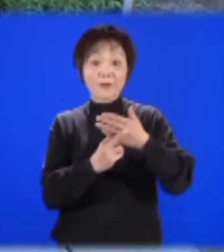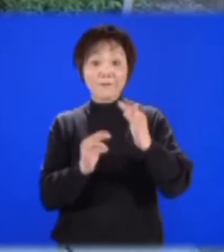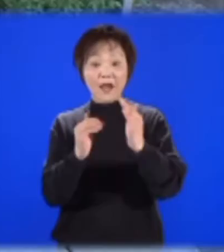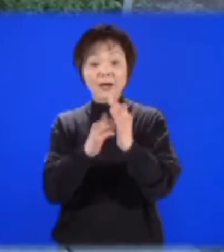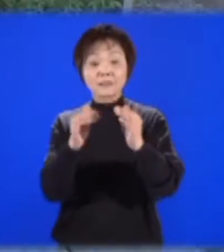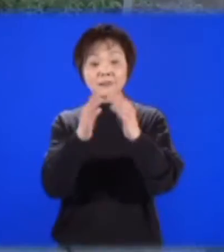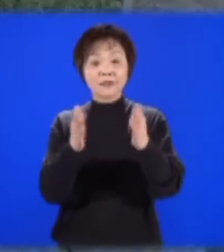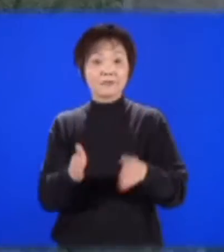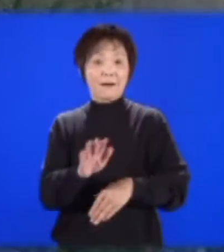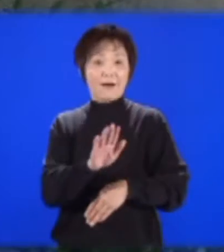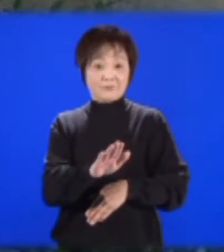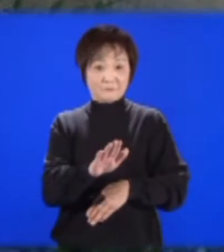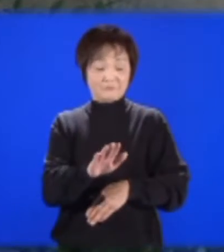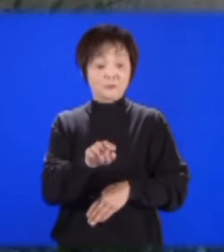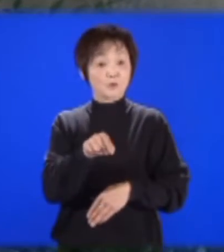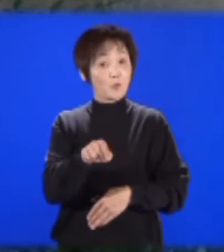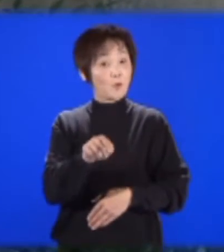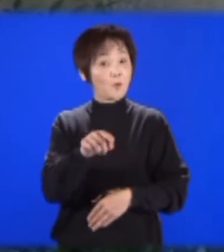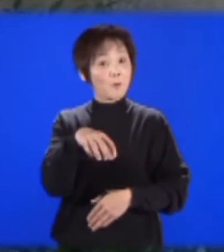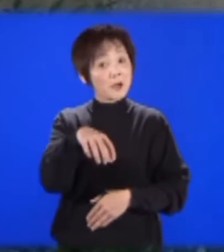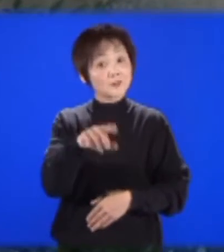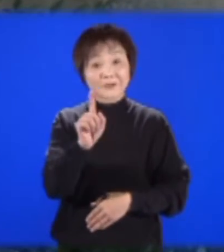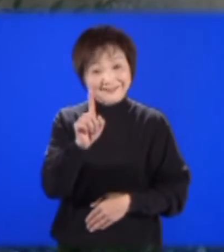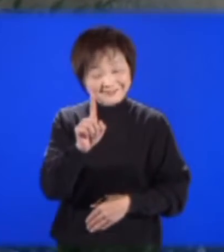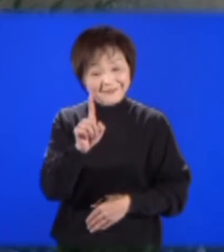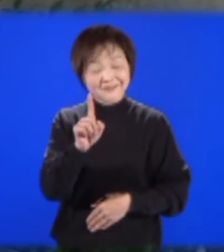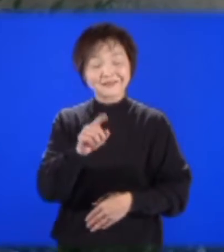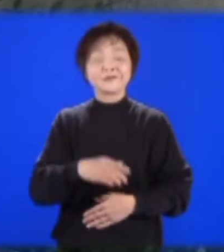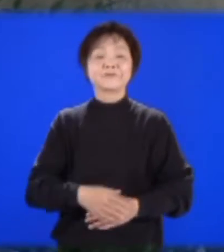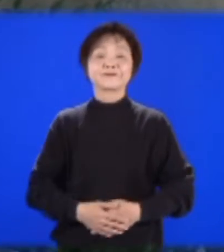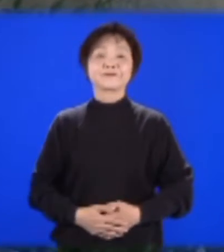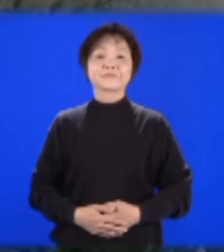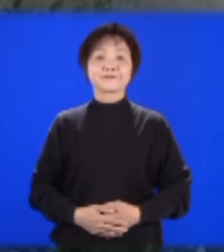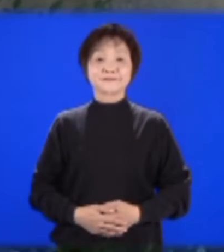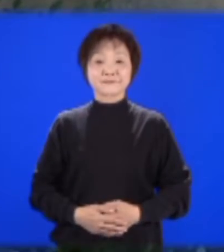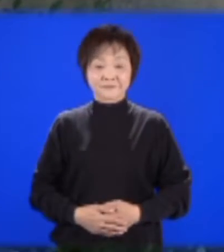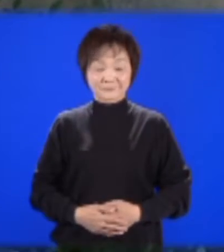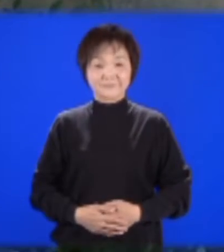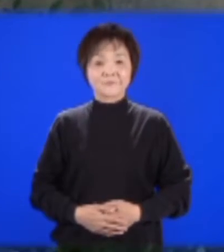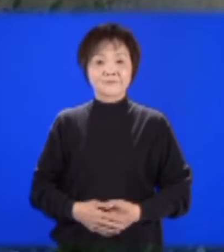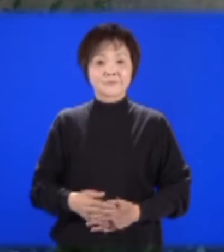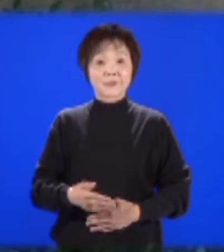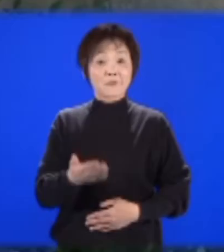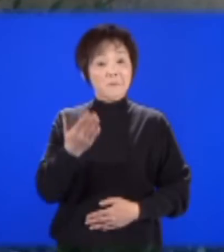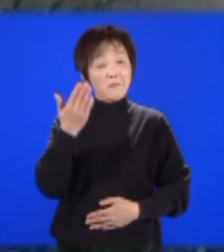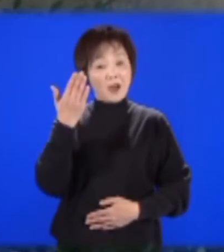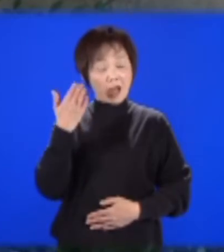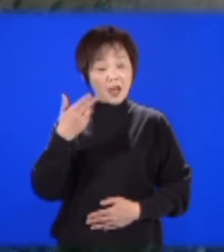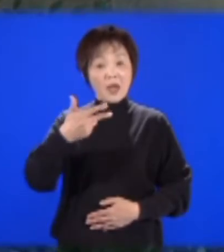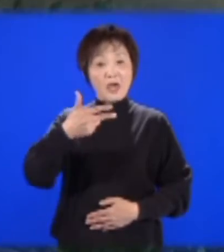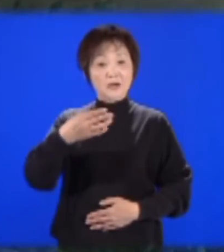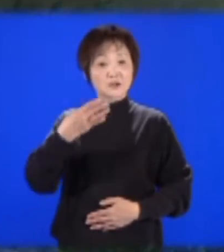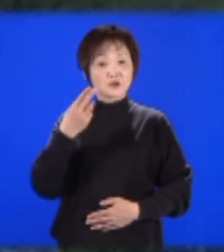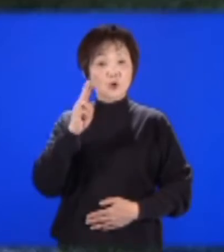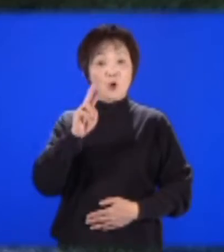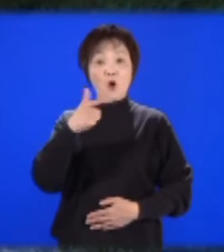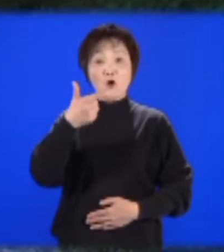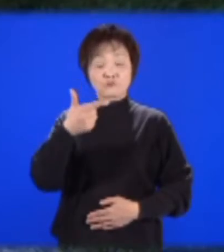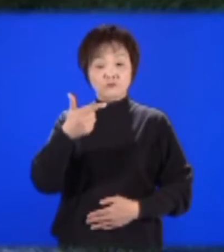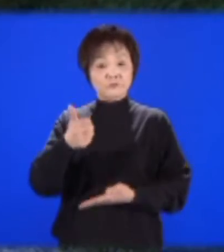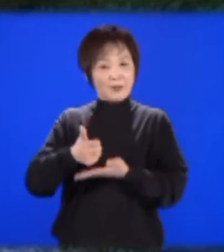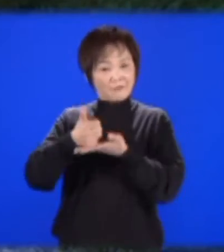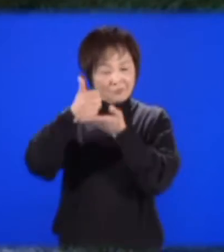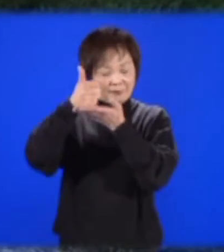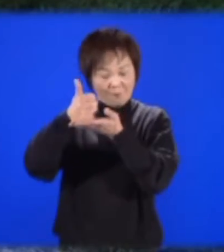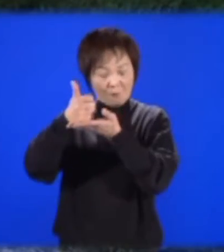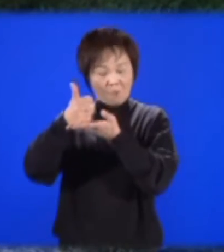さん、鏡ヶ池跡というのはどういう場所なんですか？ はい、この鏡ヶ池は聖武天皇が